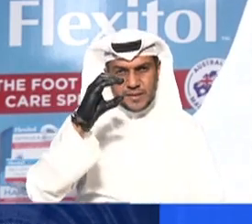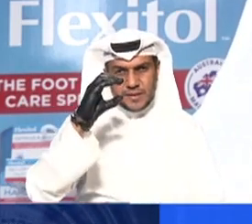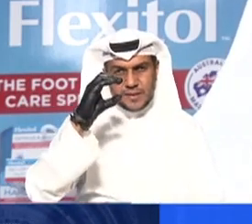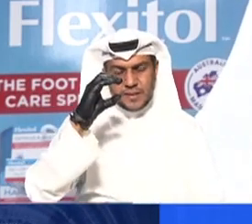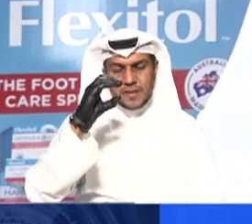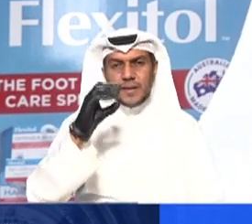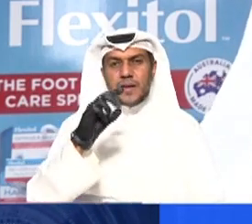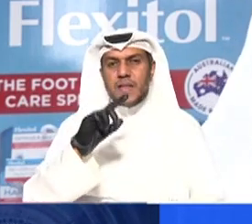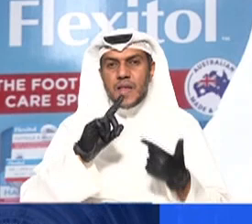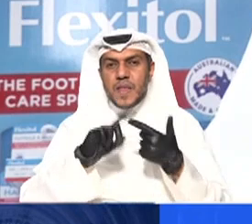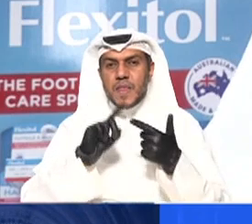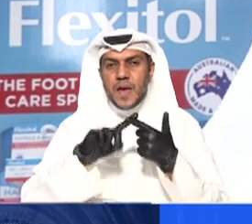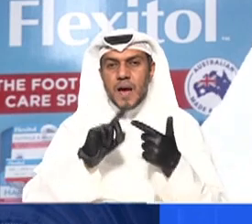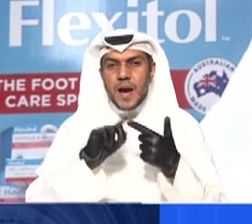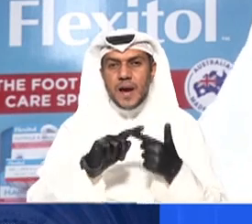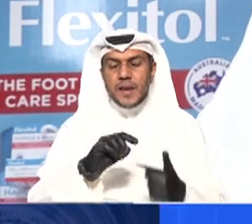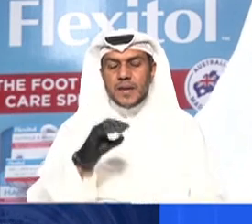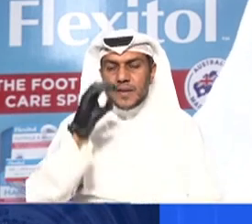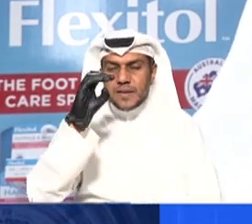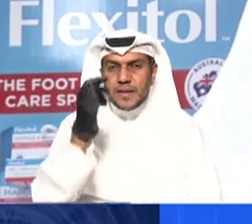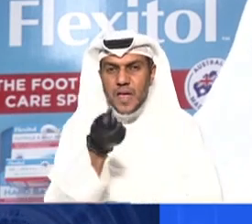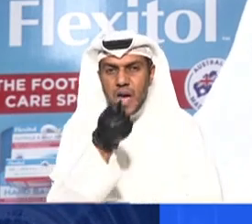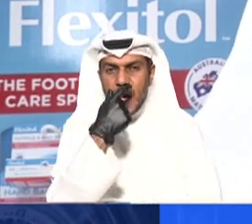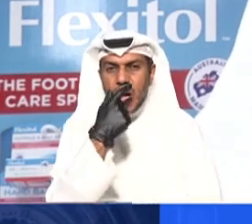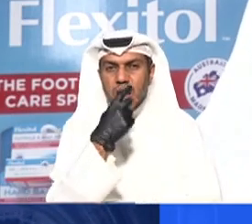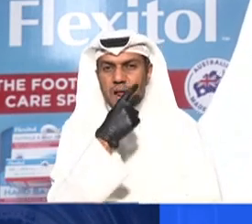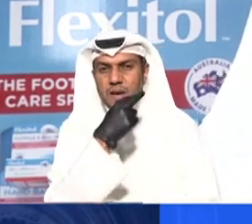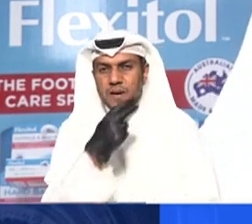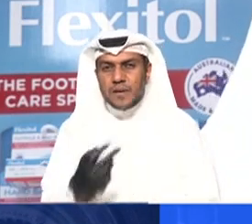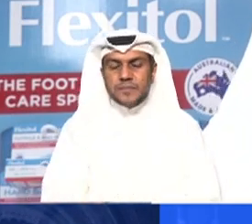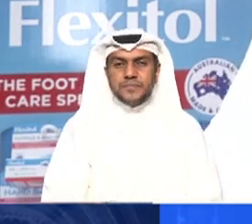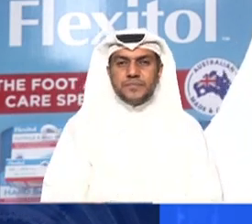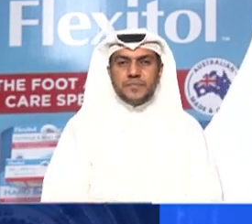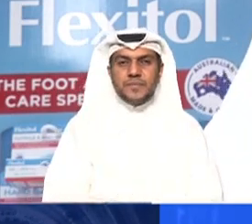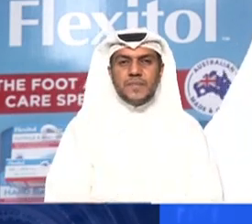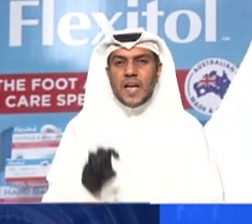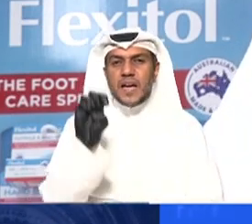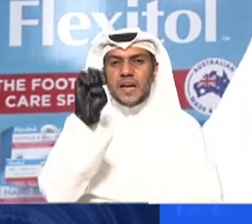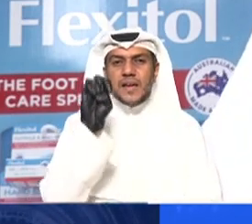الزنك، وحتى في جايد لاينز جديدة حتى تكلموا على الفيتامين إي،